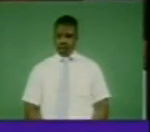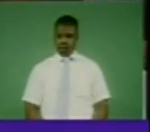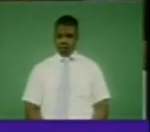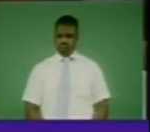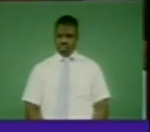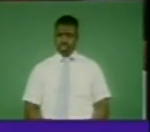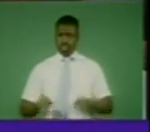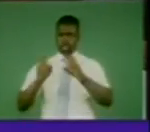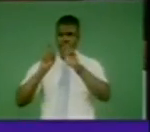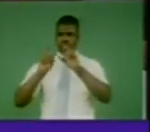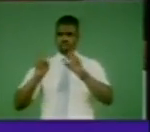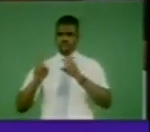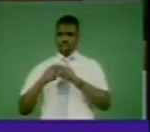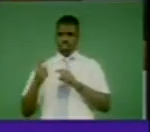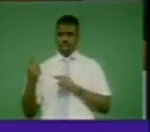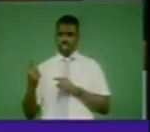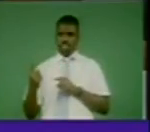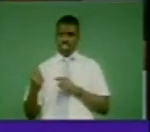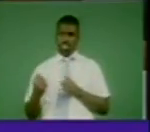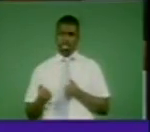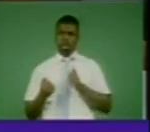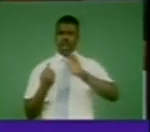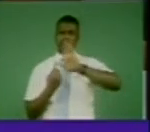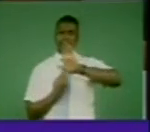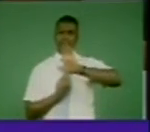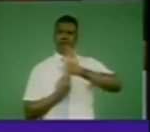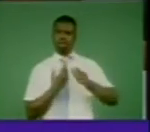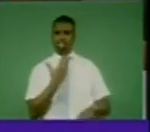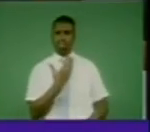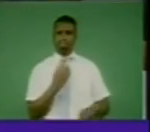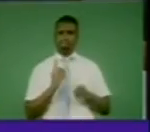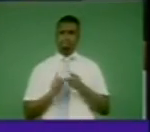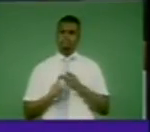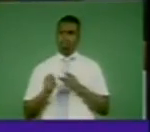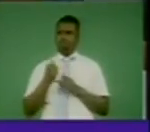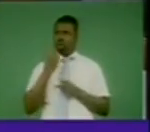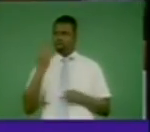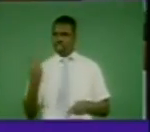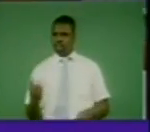ibara ya 165 kura 2, ibara ya 170 na 171 kura 2,